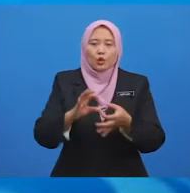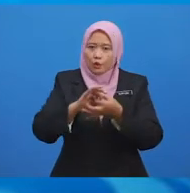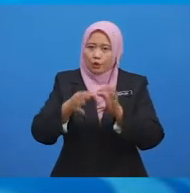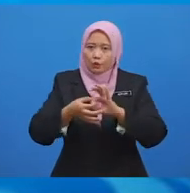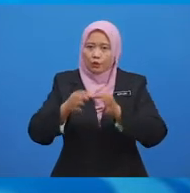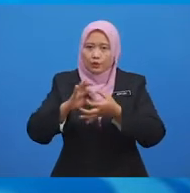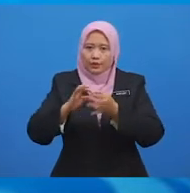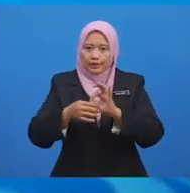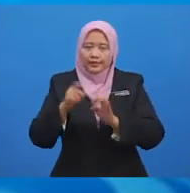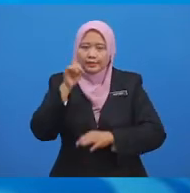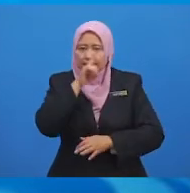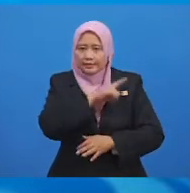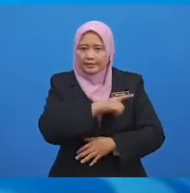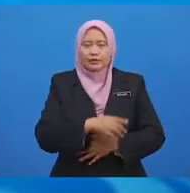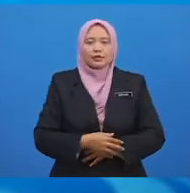sintetik.